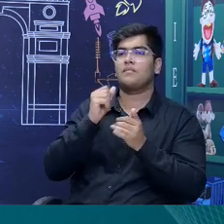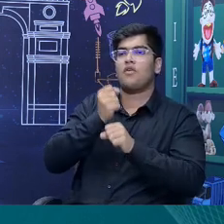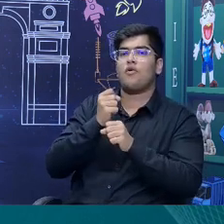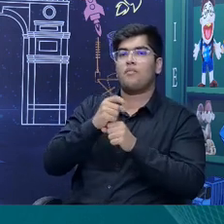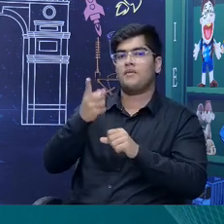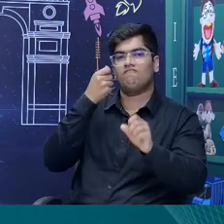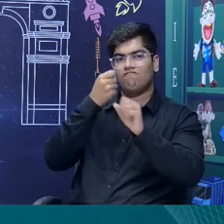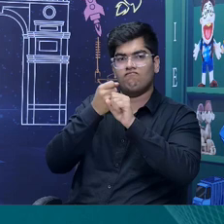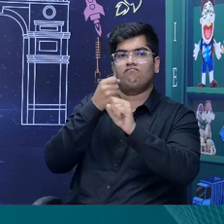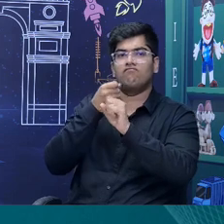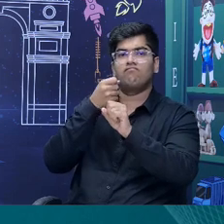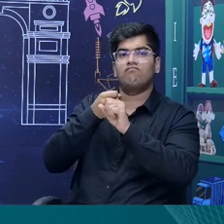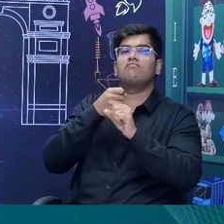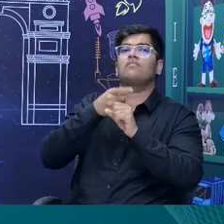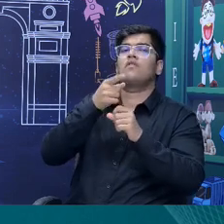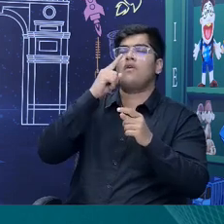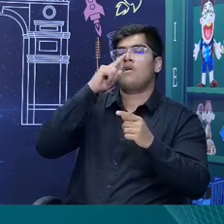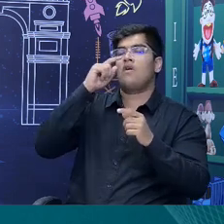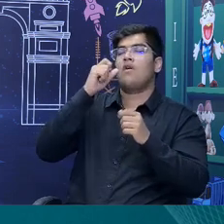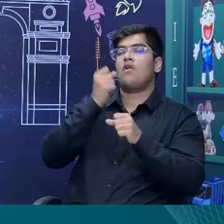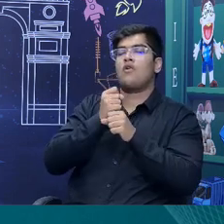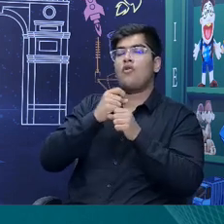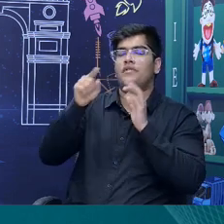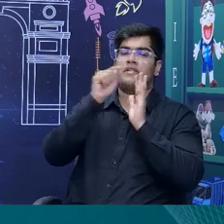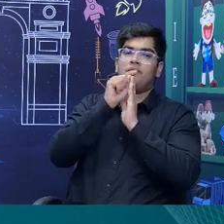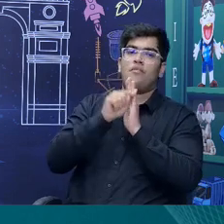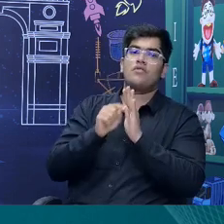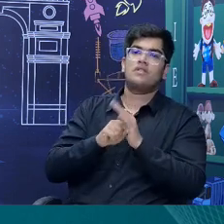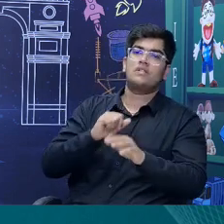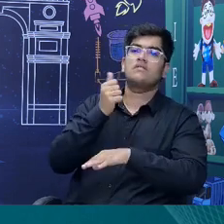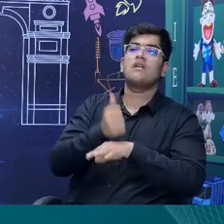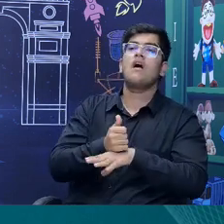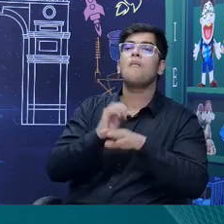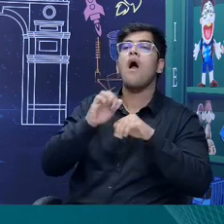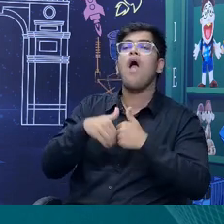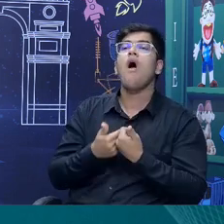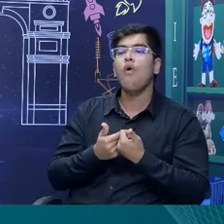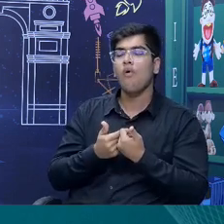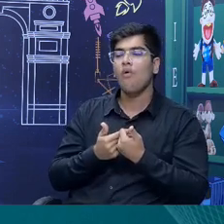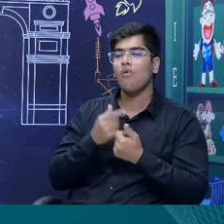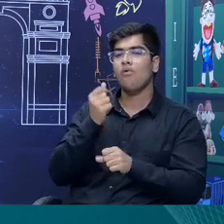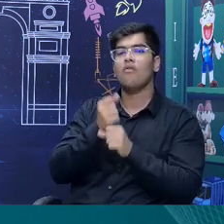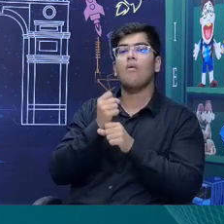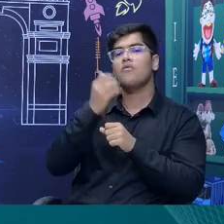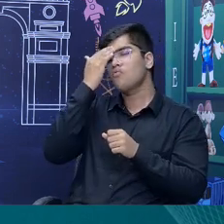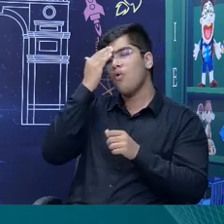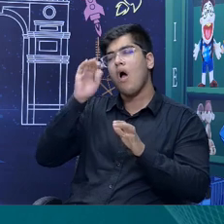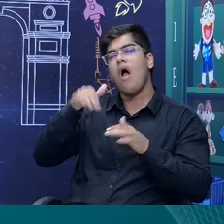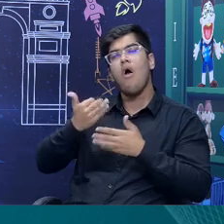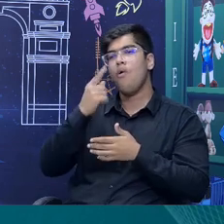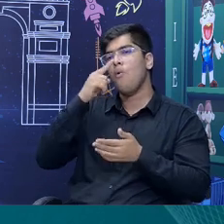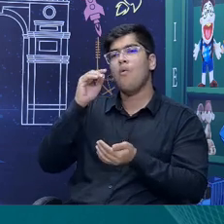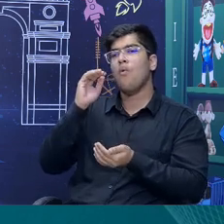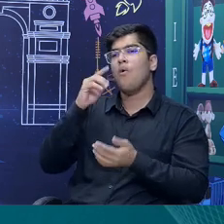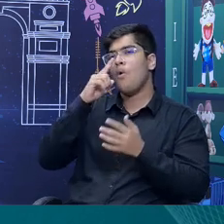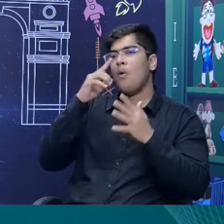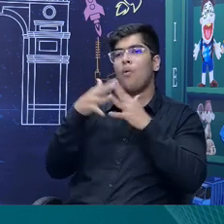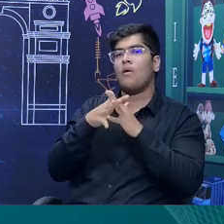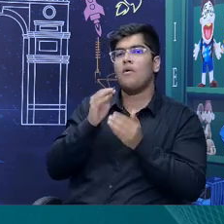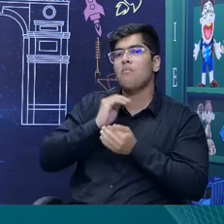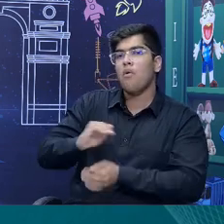दत वे हैव एन पॉलिसीज गवर्नमेंट को कैसे पता हमें ये पॉलिसी चाहिए क्योंकि गवर्नमेंट के पास स्टैटिसटिक्स डाटा था